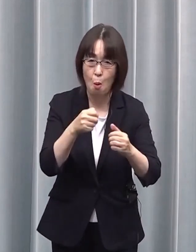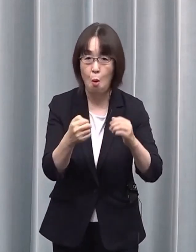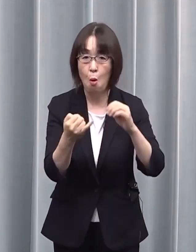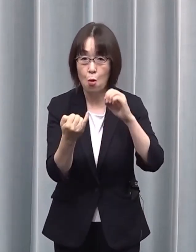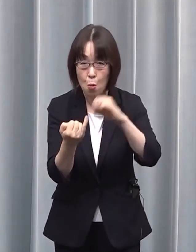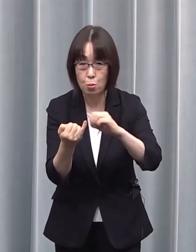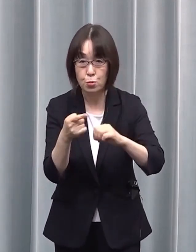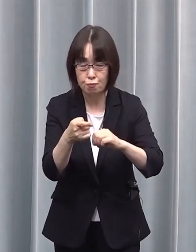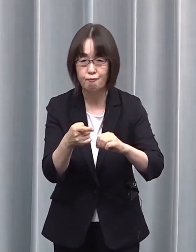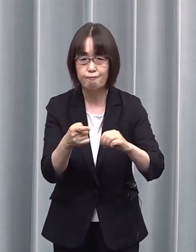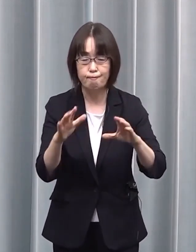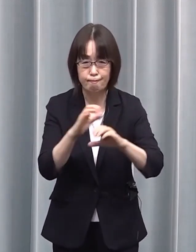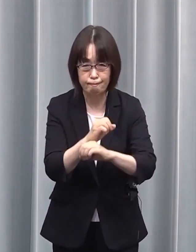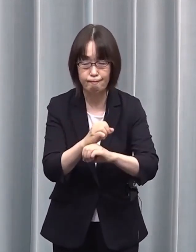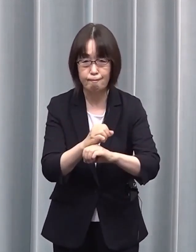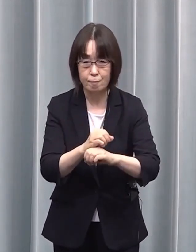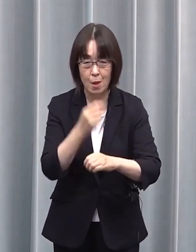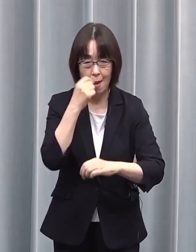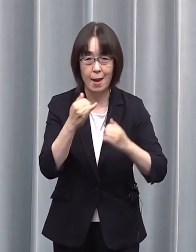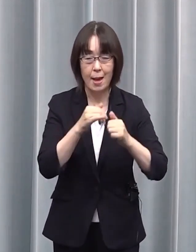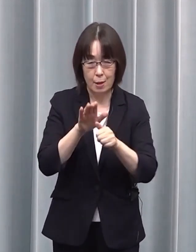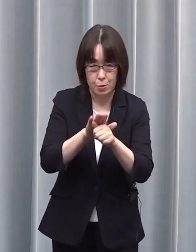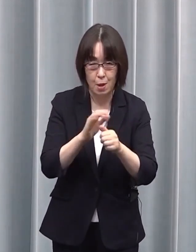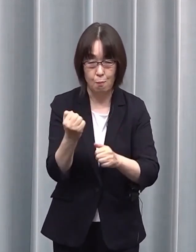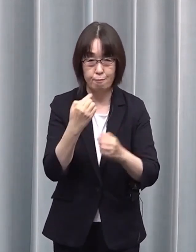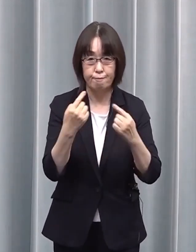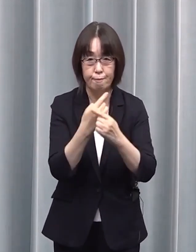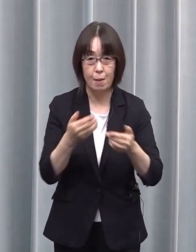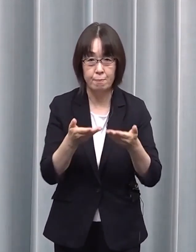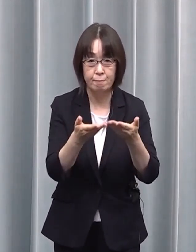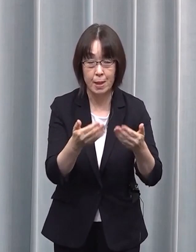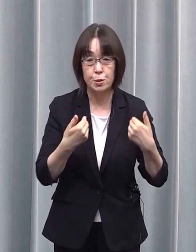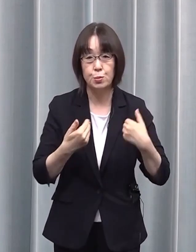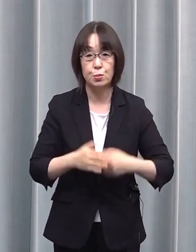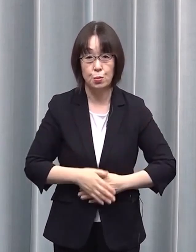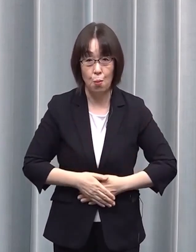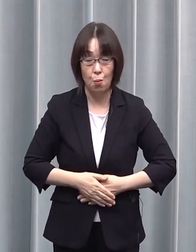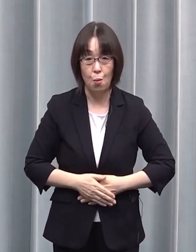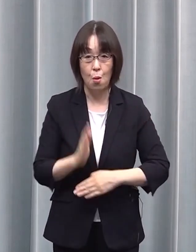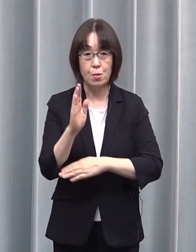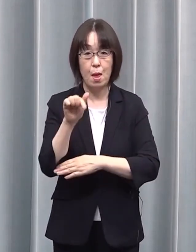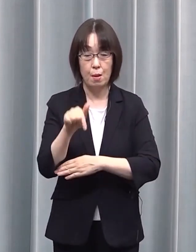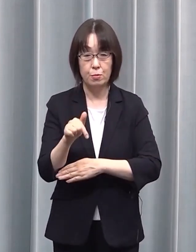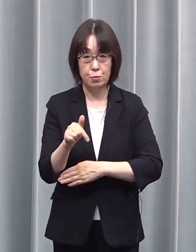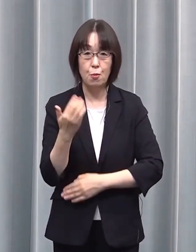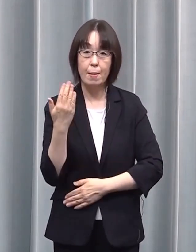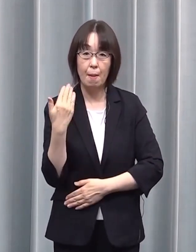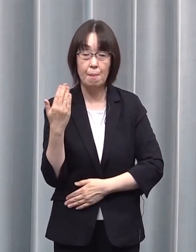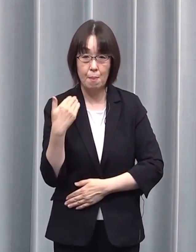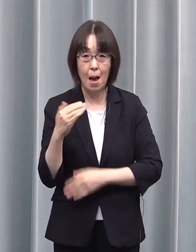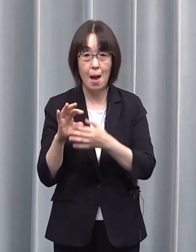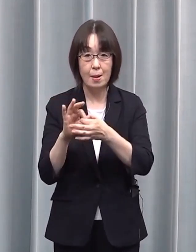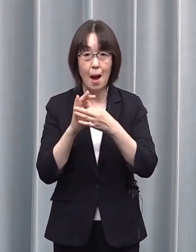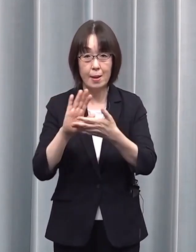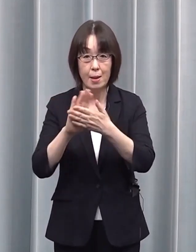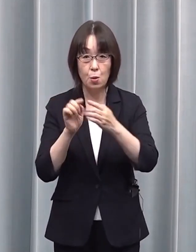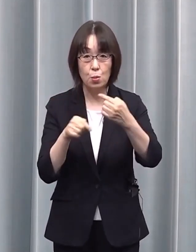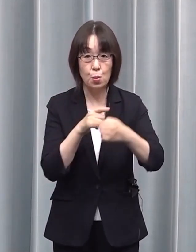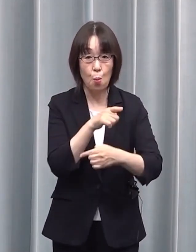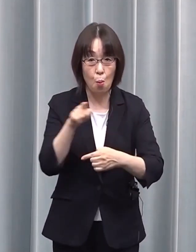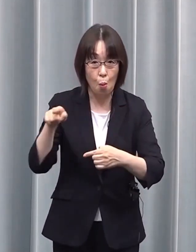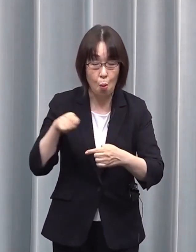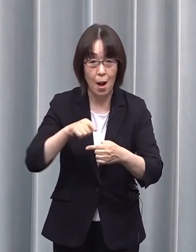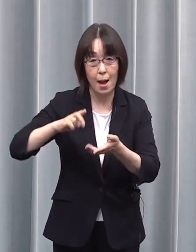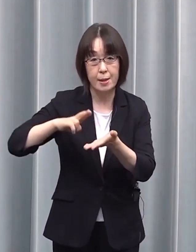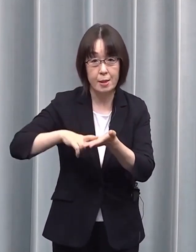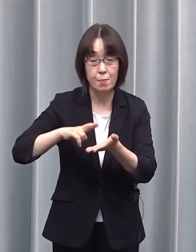援を強化していく必要があると考えています。政府としては先般関係府省が決定した性犯罪性暴